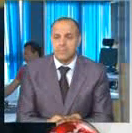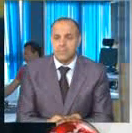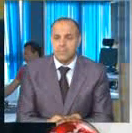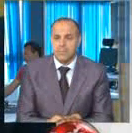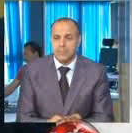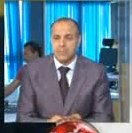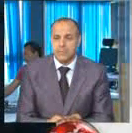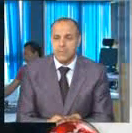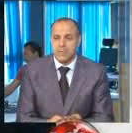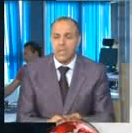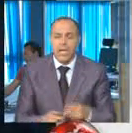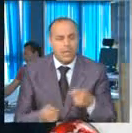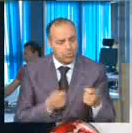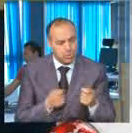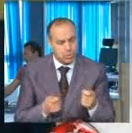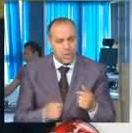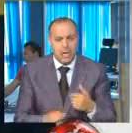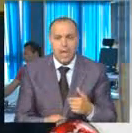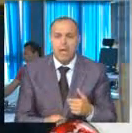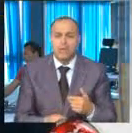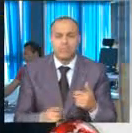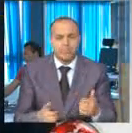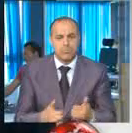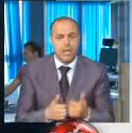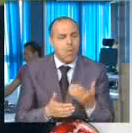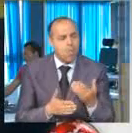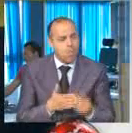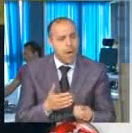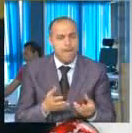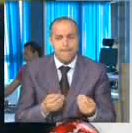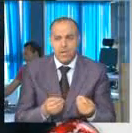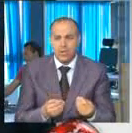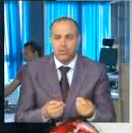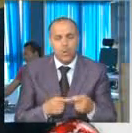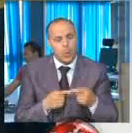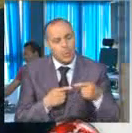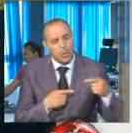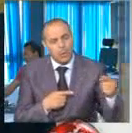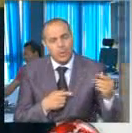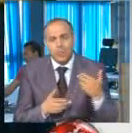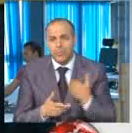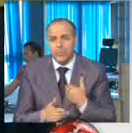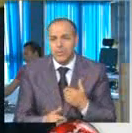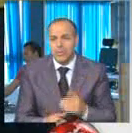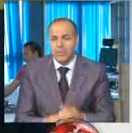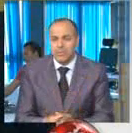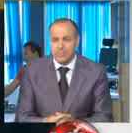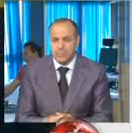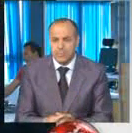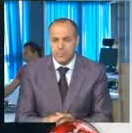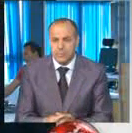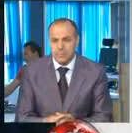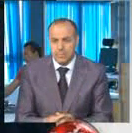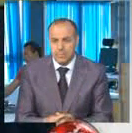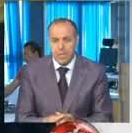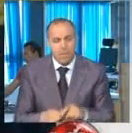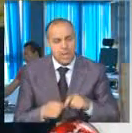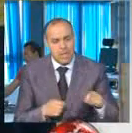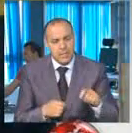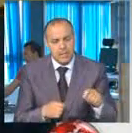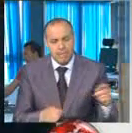كتجارة وكدورة معناها كذا ناقصين معناها خاطر على البعد حتى بعد المسافة